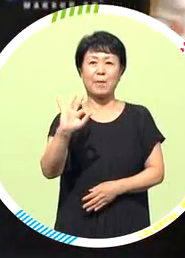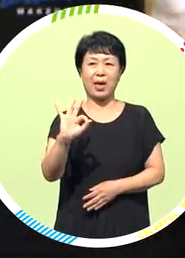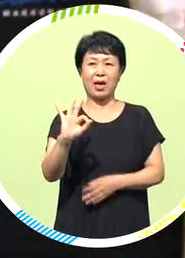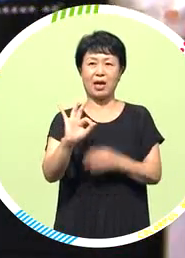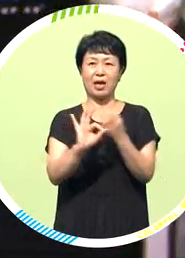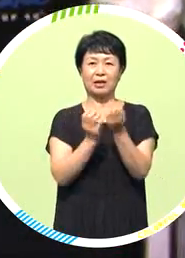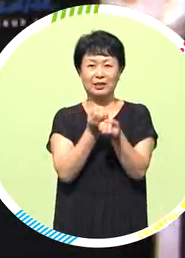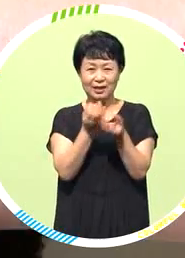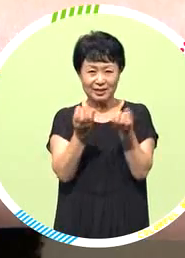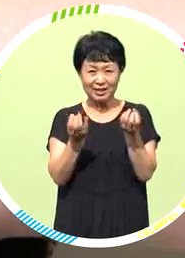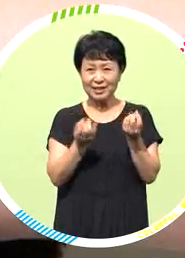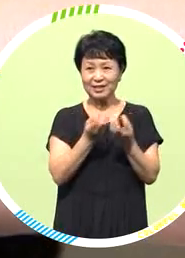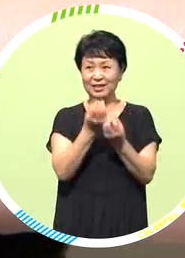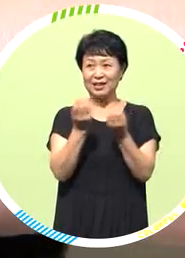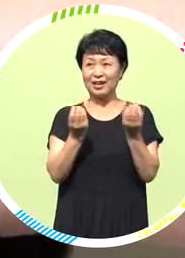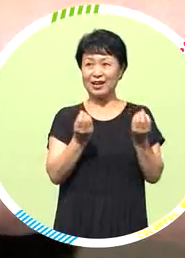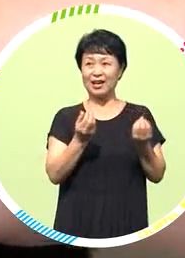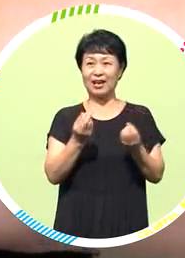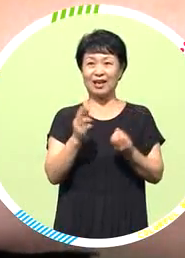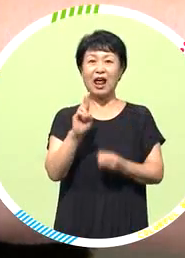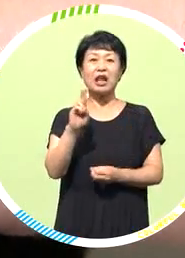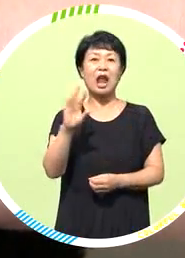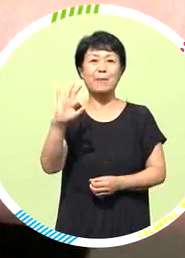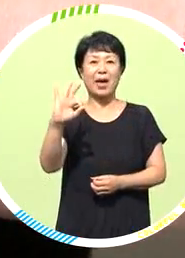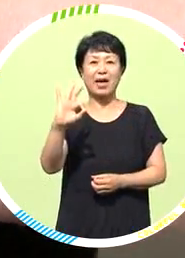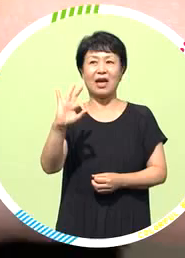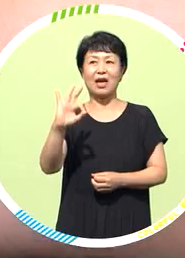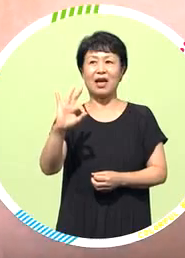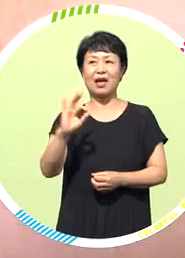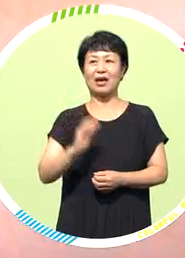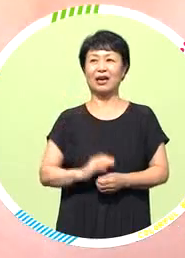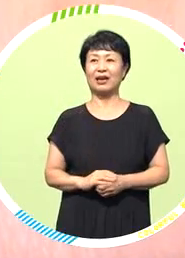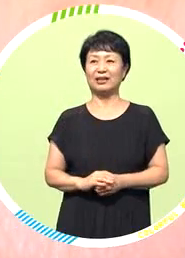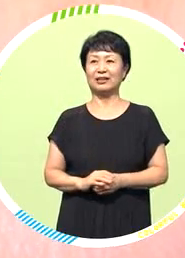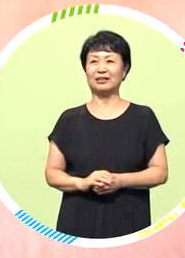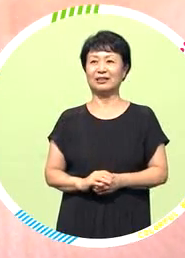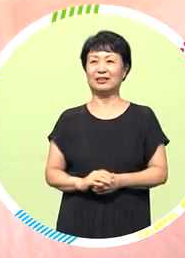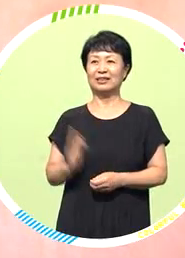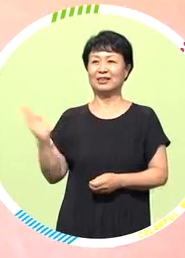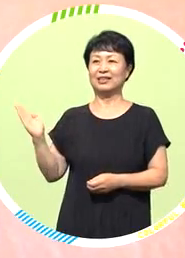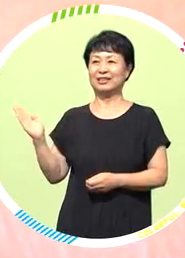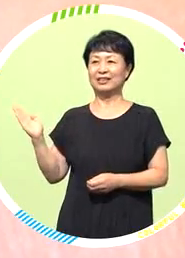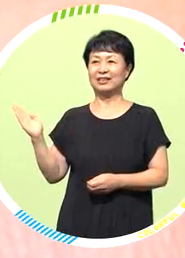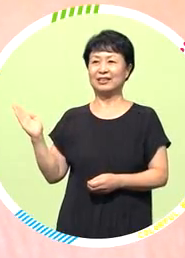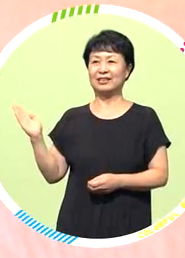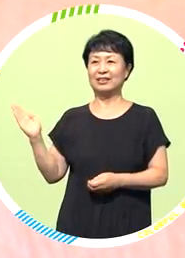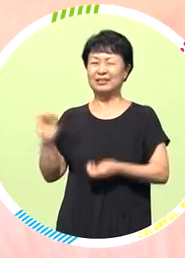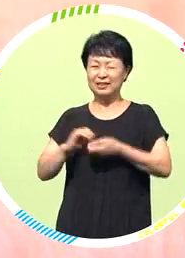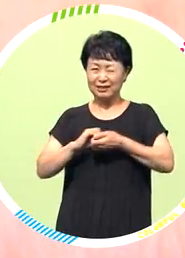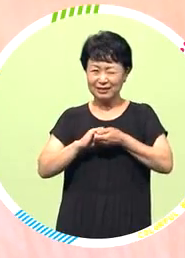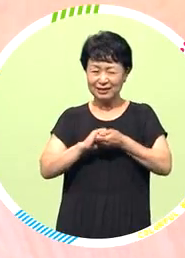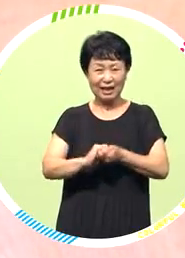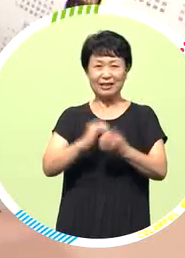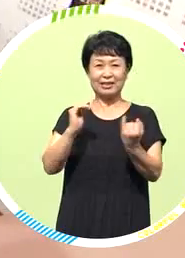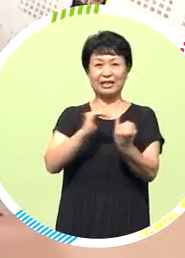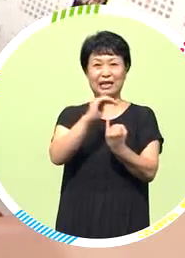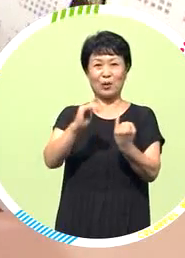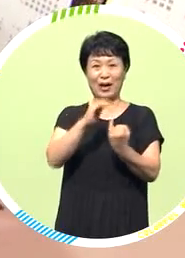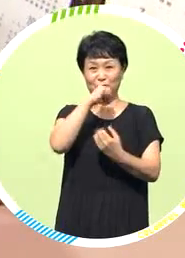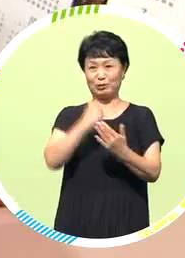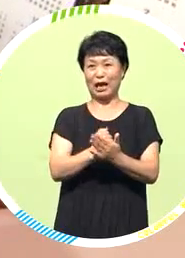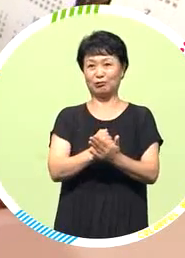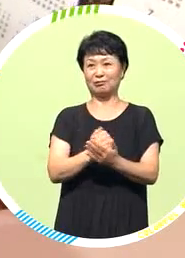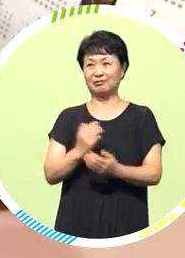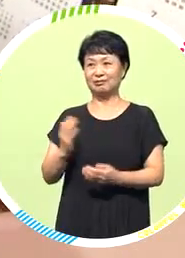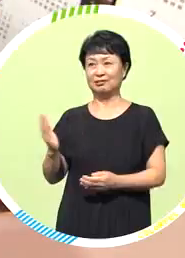仕上げにつけると、本当これ、ね、魔法のラメラメちゃんで、 絶対可愛くなる。 嬉しい。 できました。